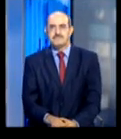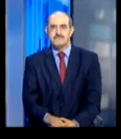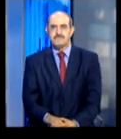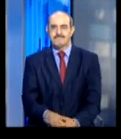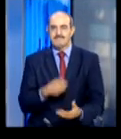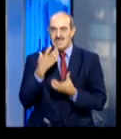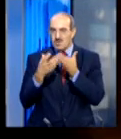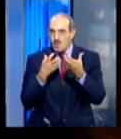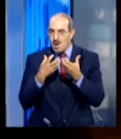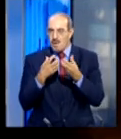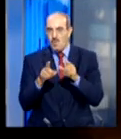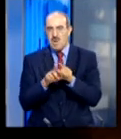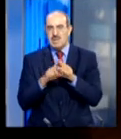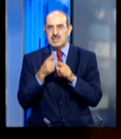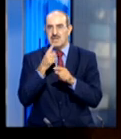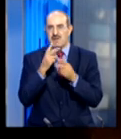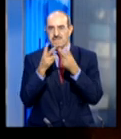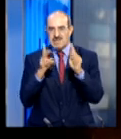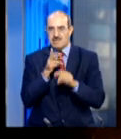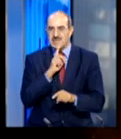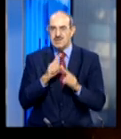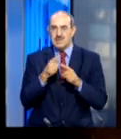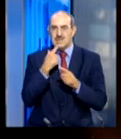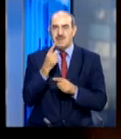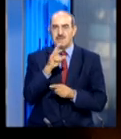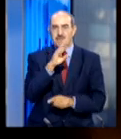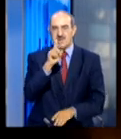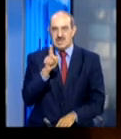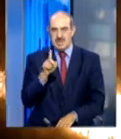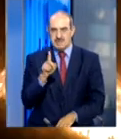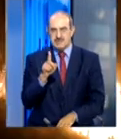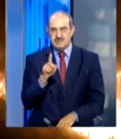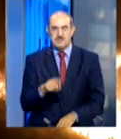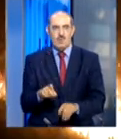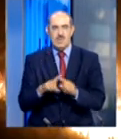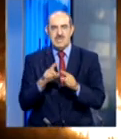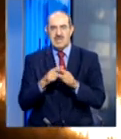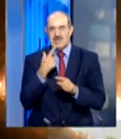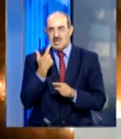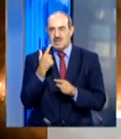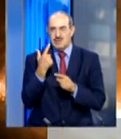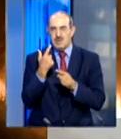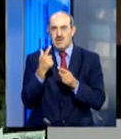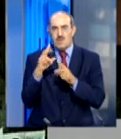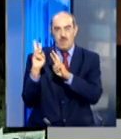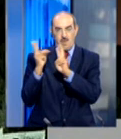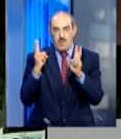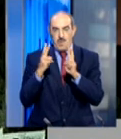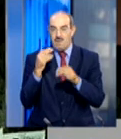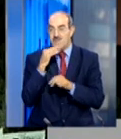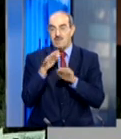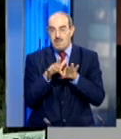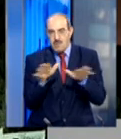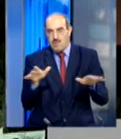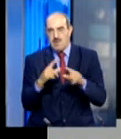حرائق مست مدينة بجاية وبالضبط بوليمات في قرية عش الباز والقرية السياحية ساكت، ساهمت الرياح في انتشارها حسب